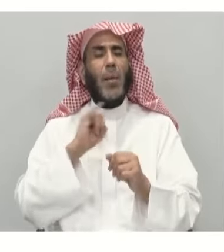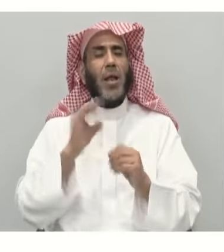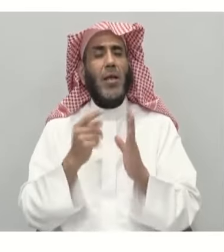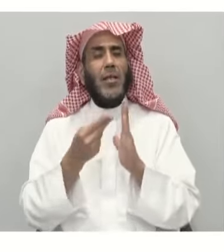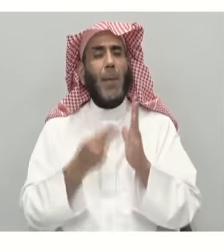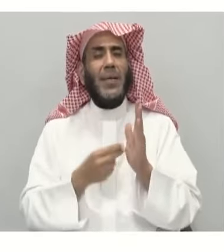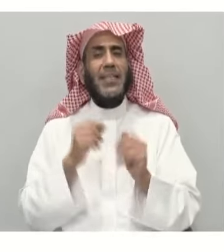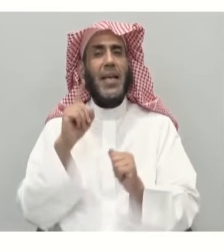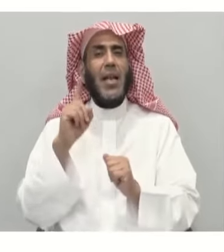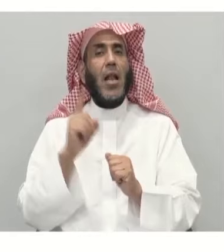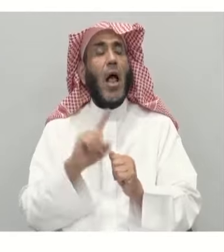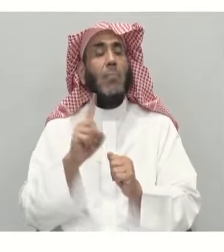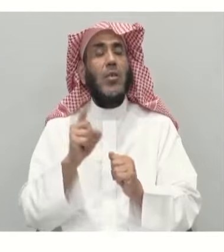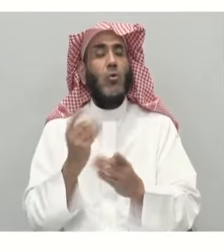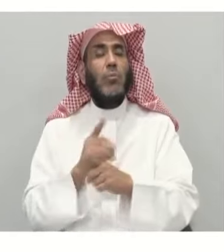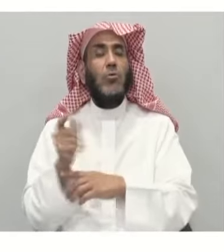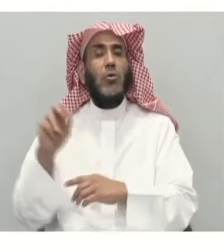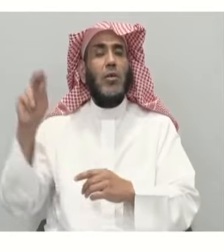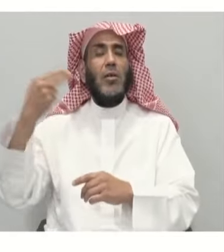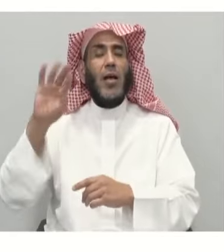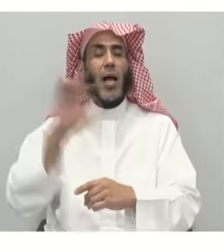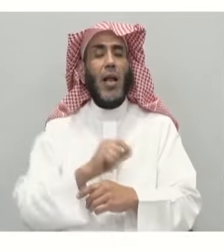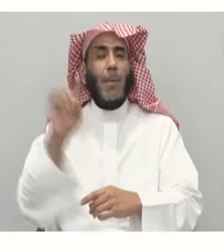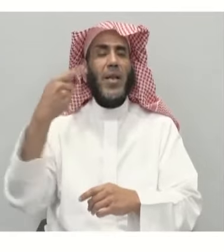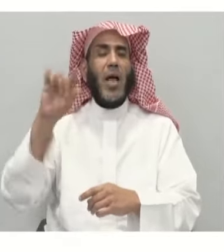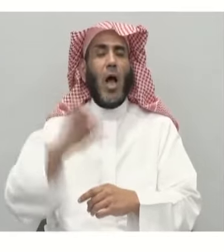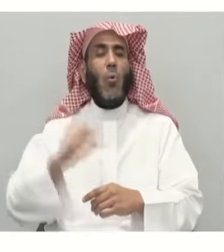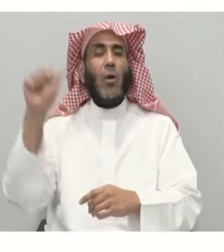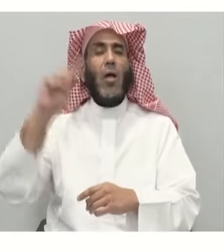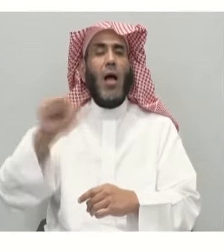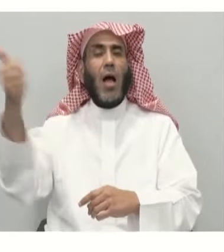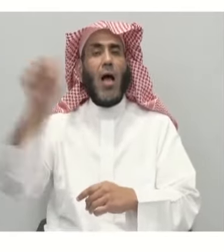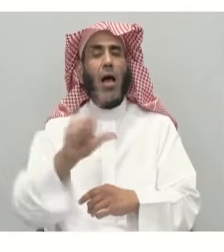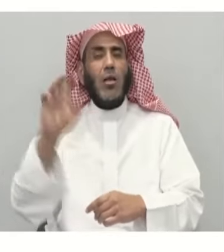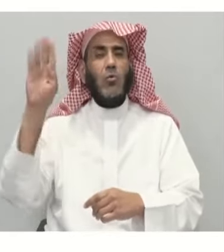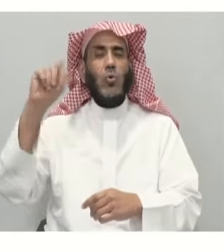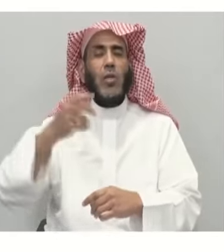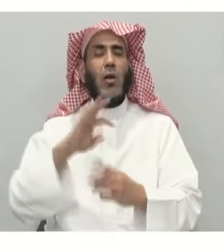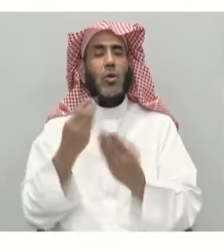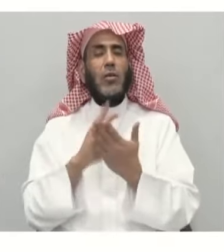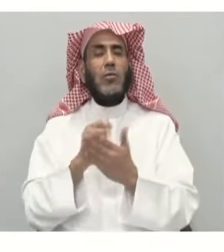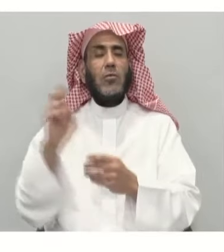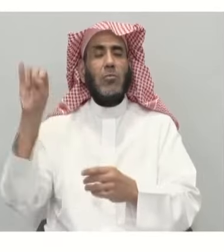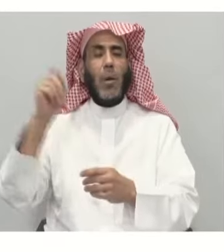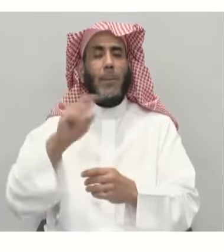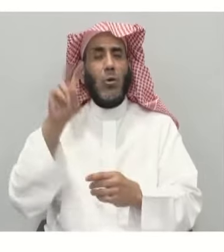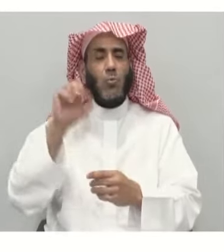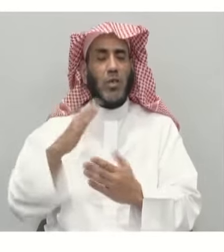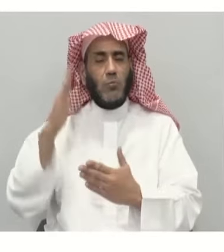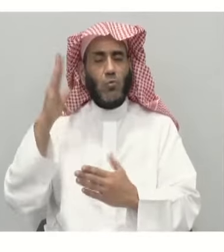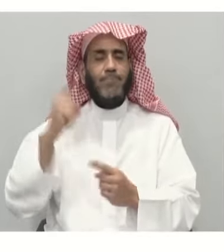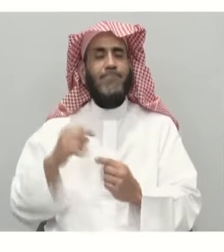الهمزه يعد ويقدم هذه الماده الاستاذ علي بن عوض ال سلطان ويشاركني في لغه الاشاره الزميل محمد القبيشي